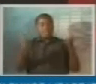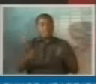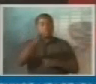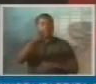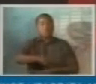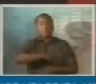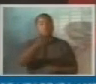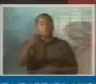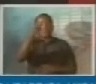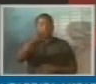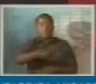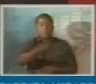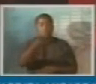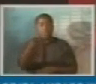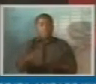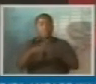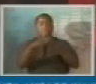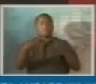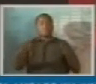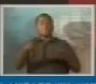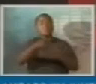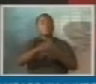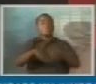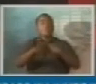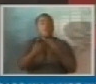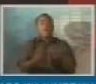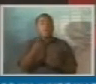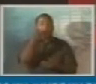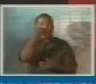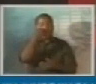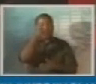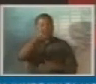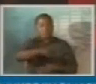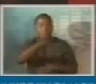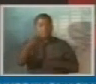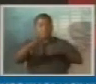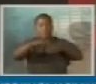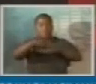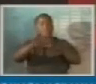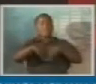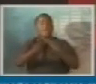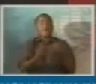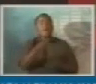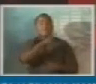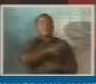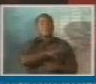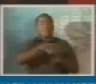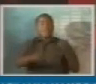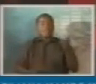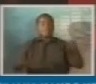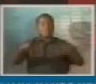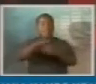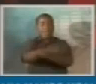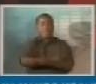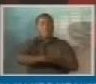wengine. Kuna watu wameifia nchi. Kuna watu wamepoteza viungo, hawana macho. Kuna watu wako nje ukiwakuta na hawana mshahara, lakini hao ni